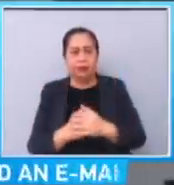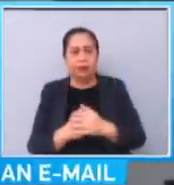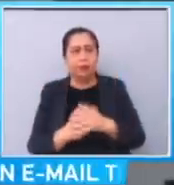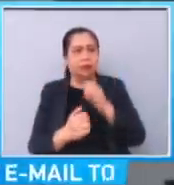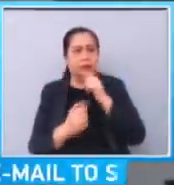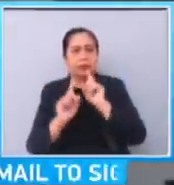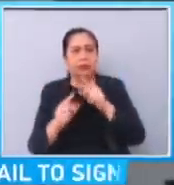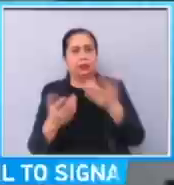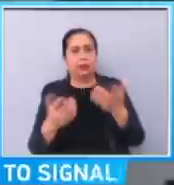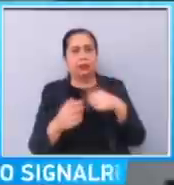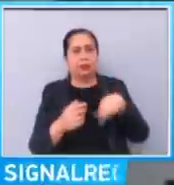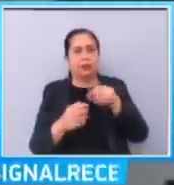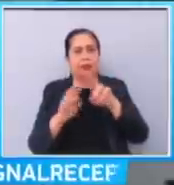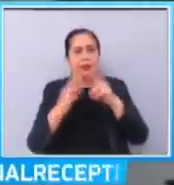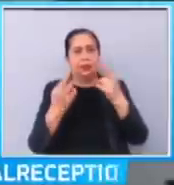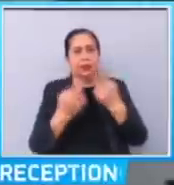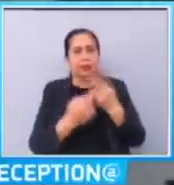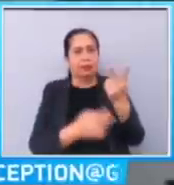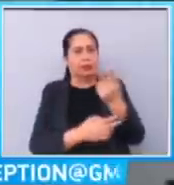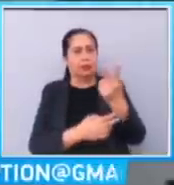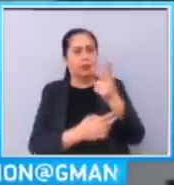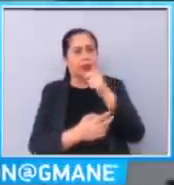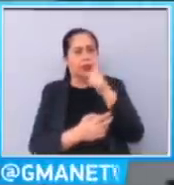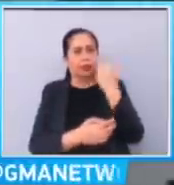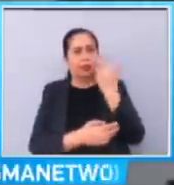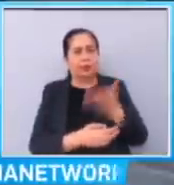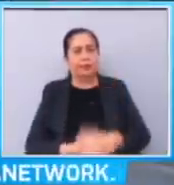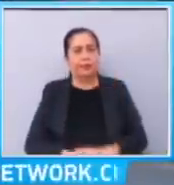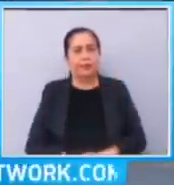ang mga kaanak ng dalawang nasawi.